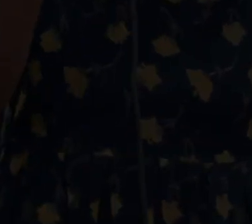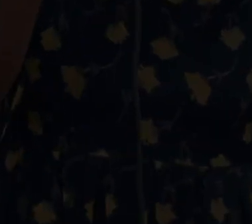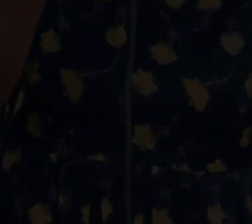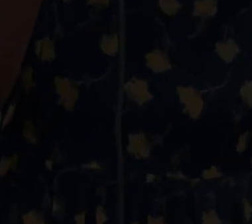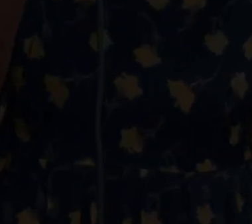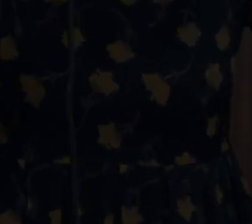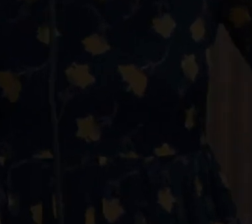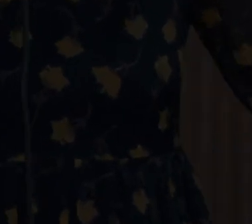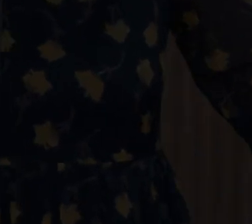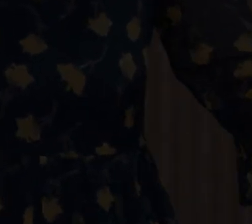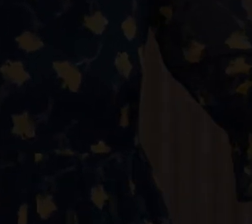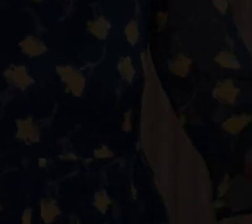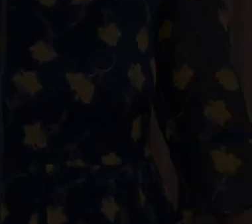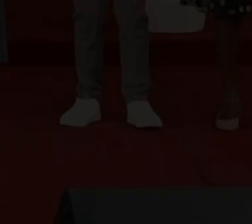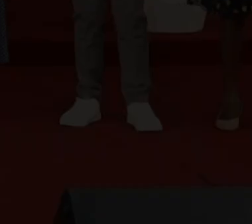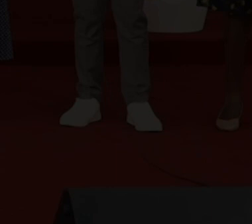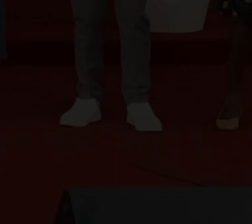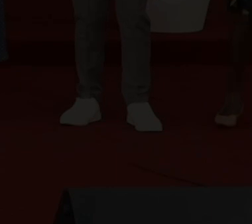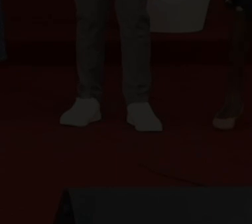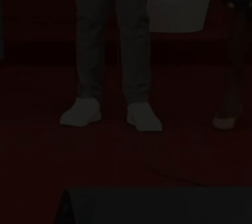nekudawira tichasvika